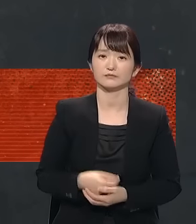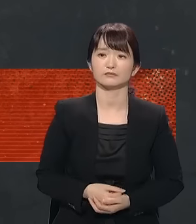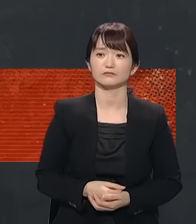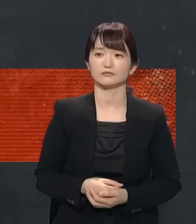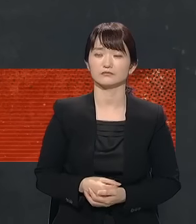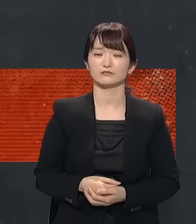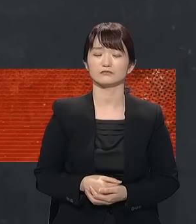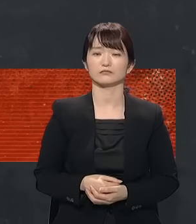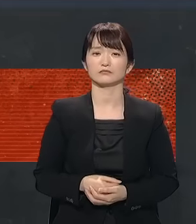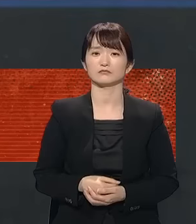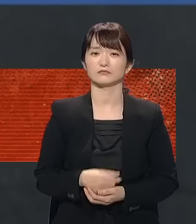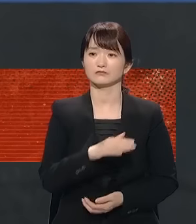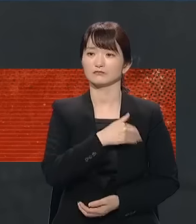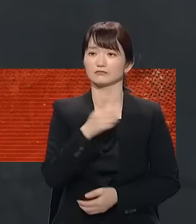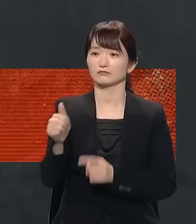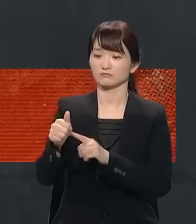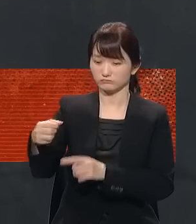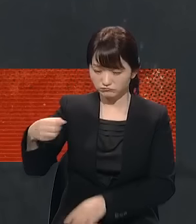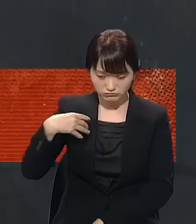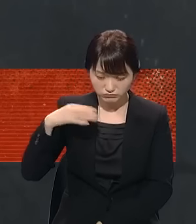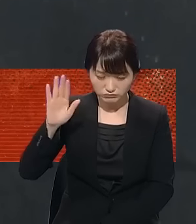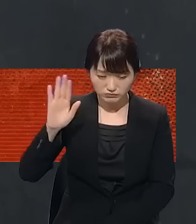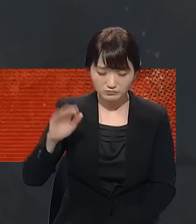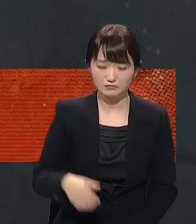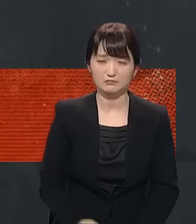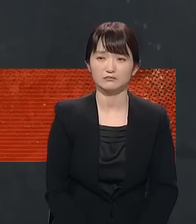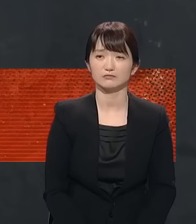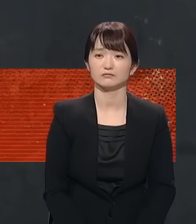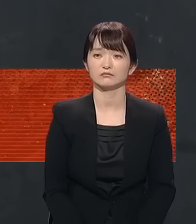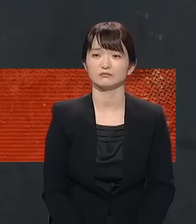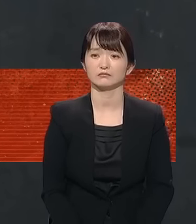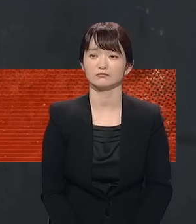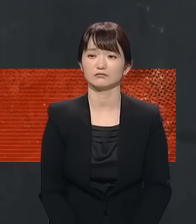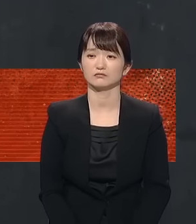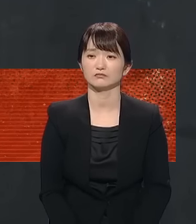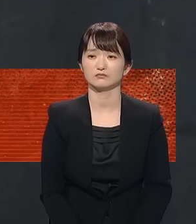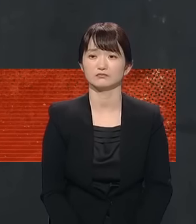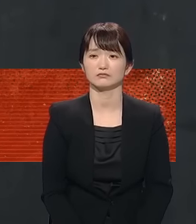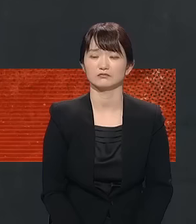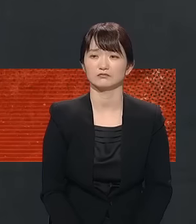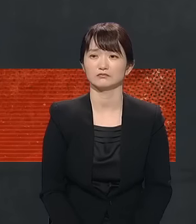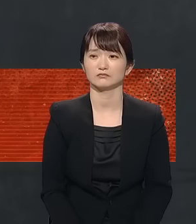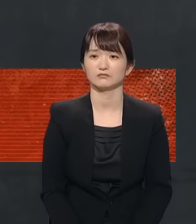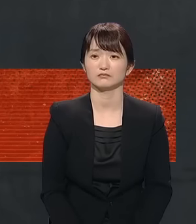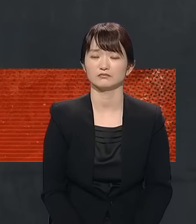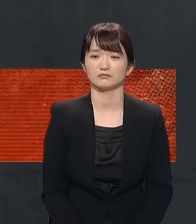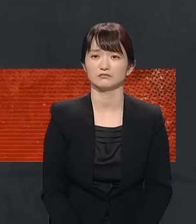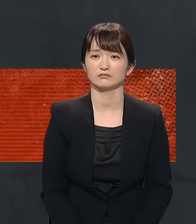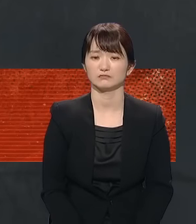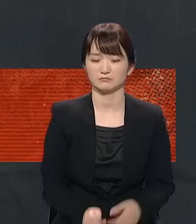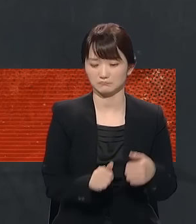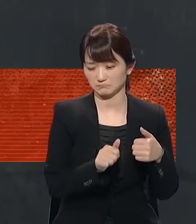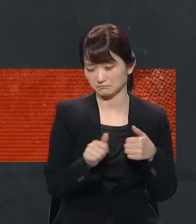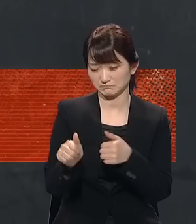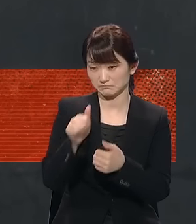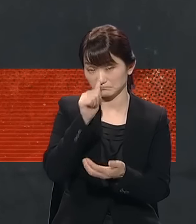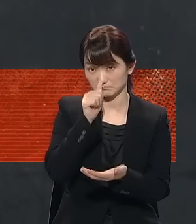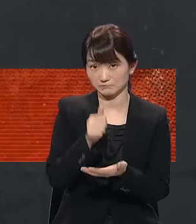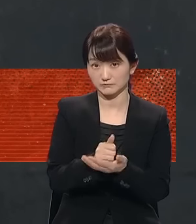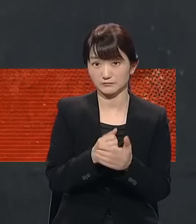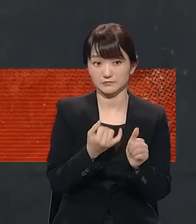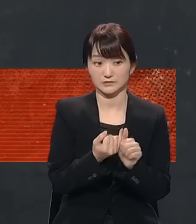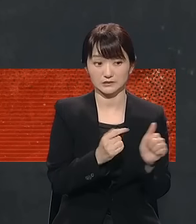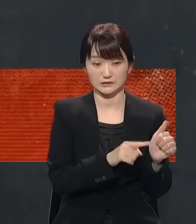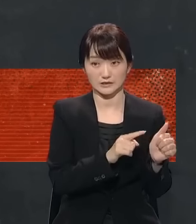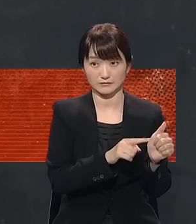거기에 대해서이 상담이 아무고 하지 않았는데 아무것도 안 한게 아니라 스토킹 혐의로 남편을 고소를 했어요 아 그러니까